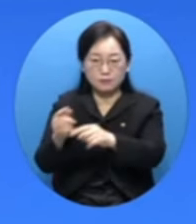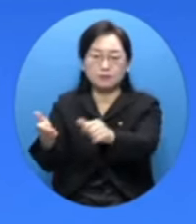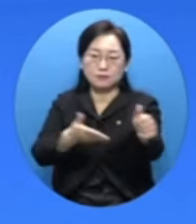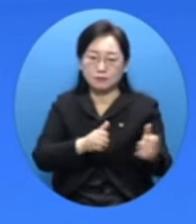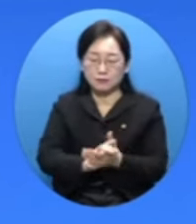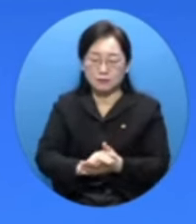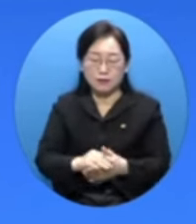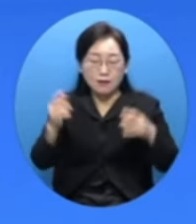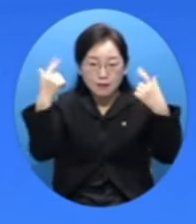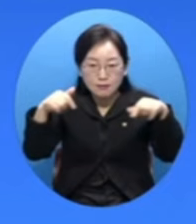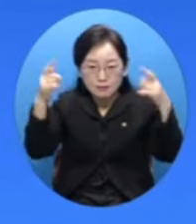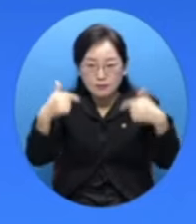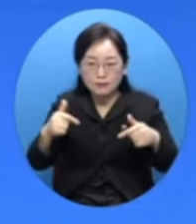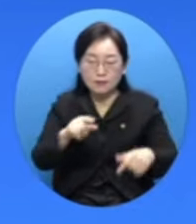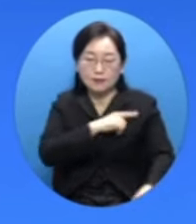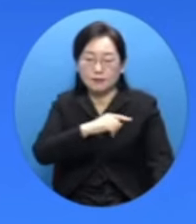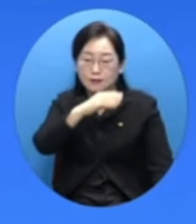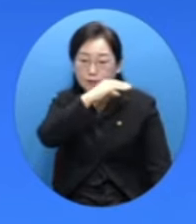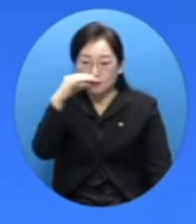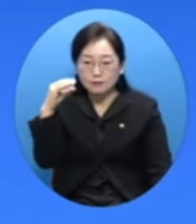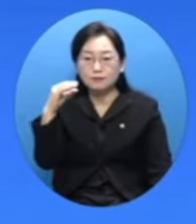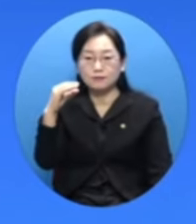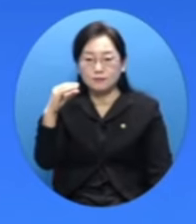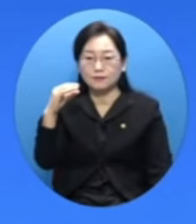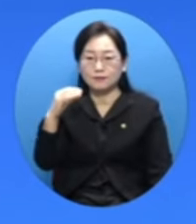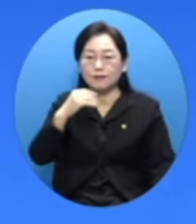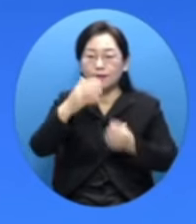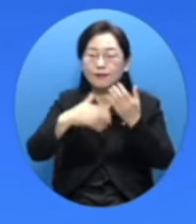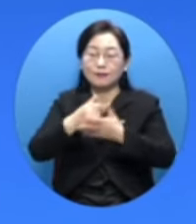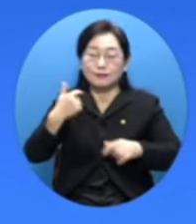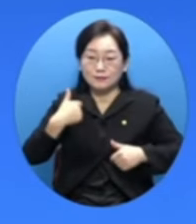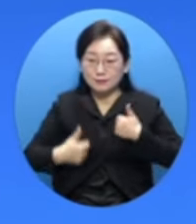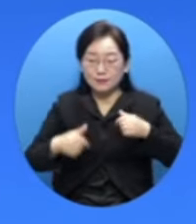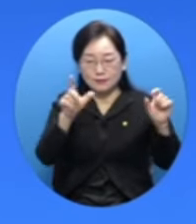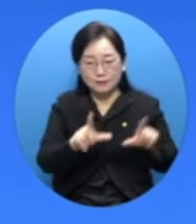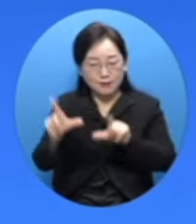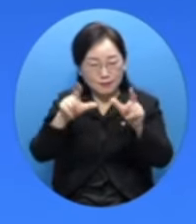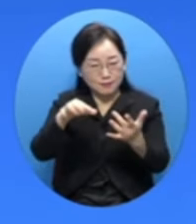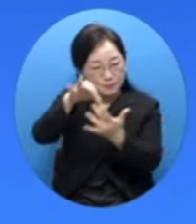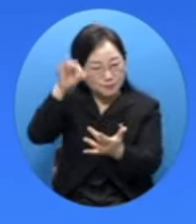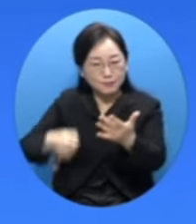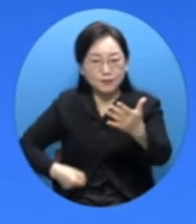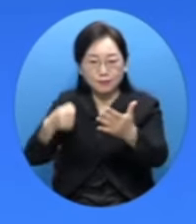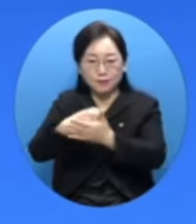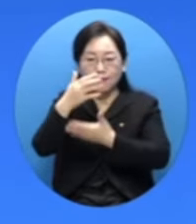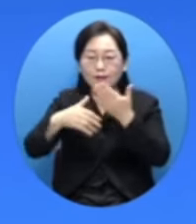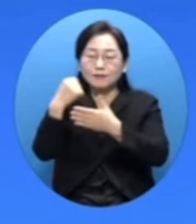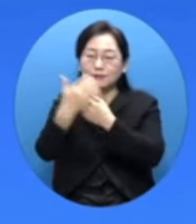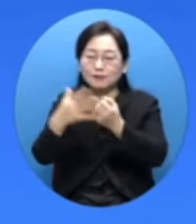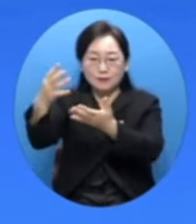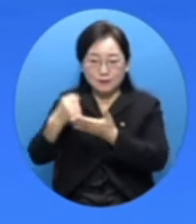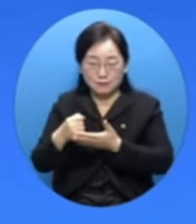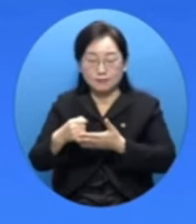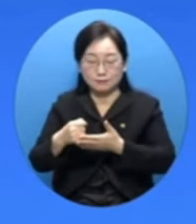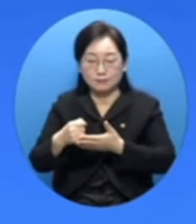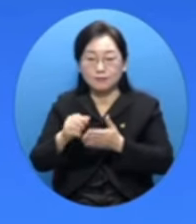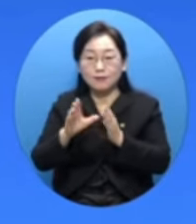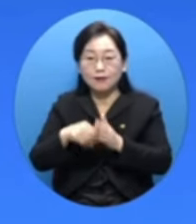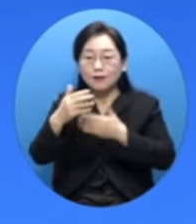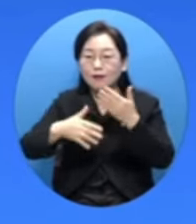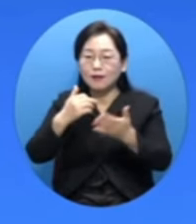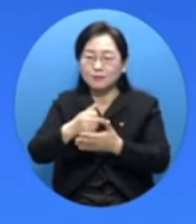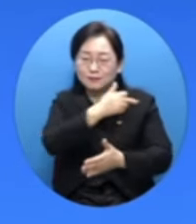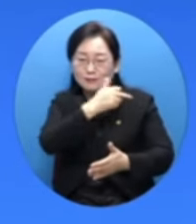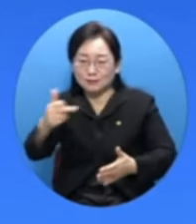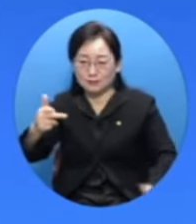매 순간순간 가장 올바르고 하나님 기뻐하시는 선택과 결정을 통하여 하나님의 은혜를 받는 우리 모두가 될 때 하나님께서 우리